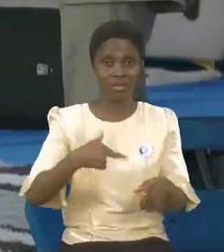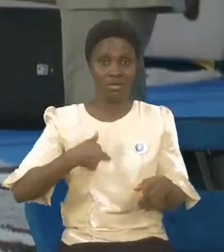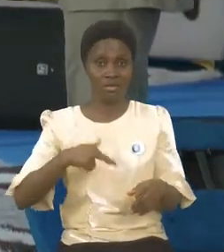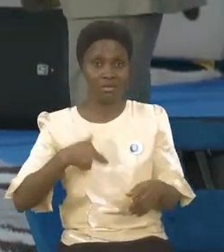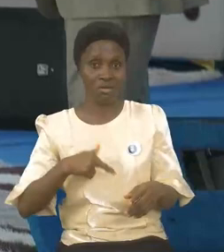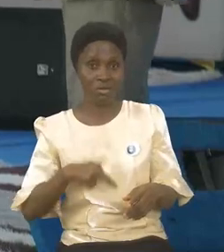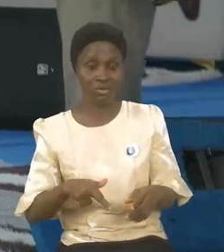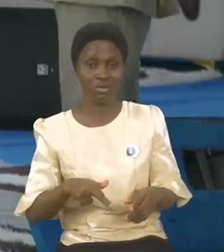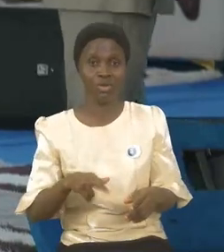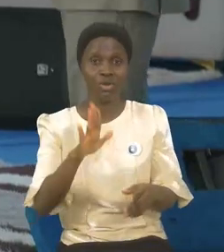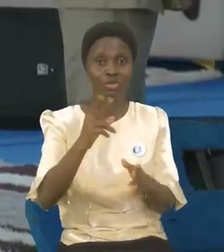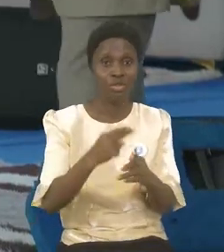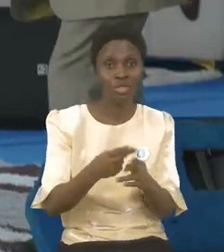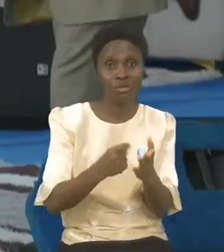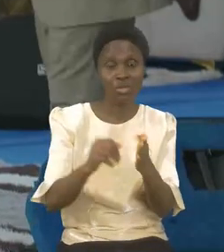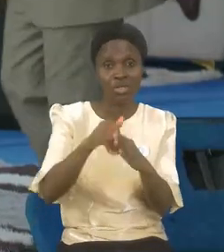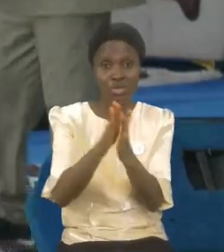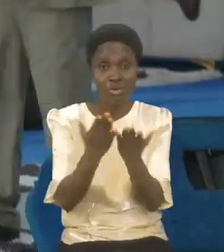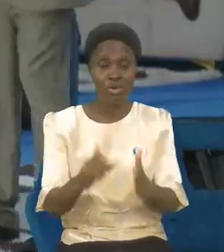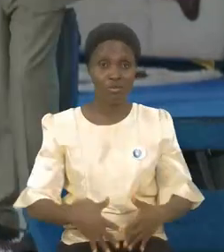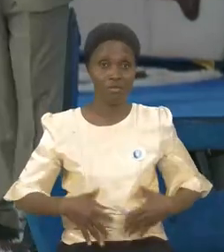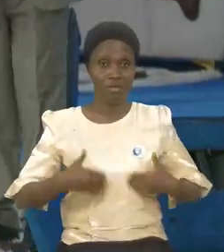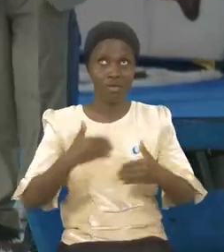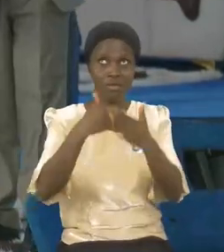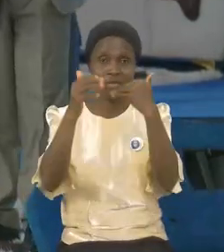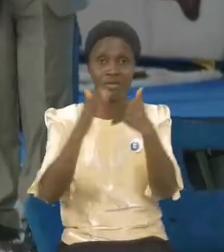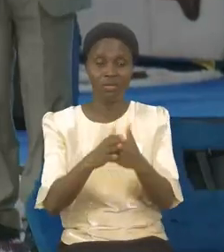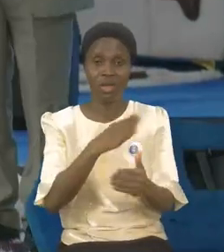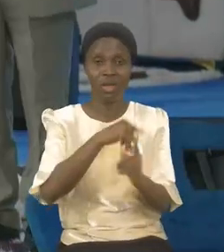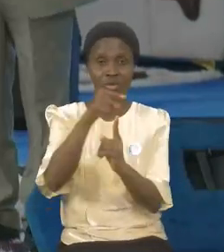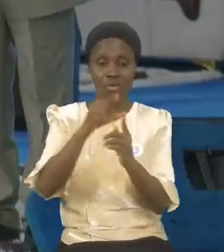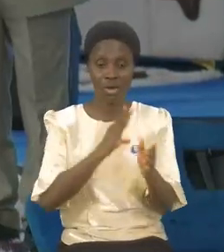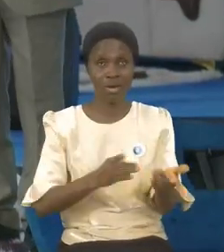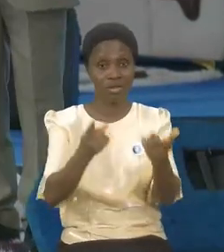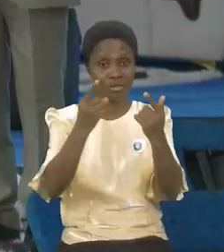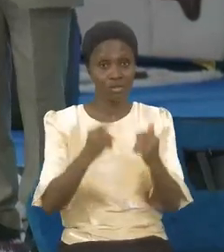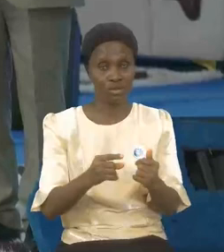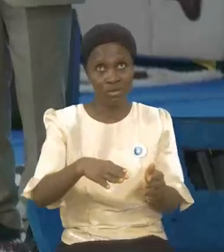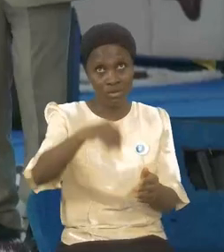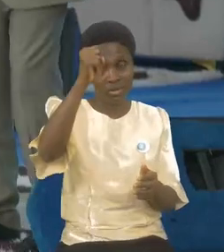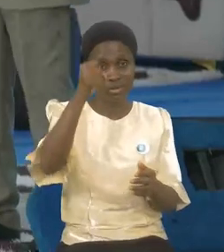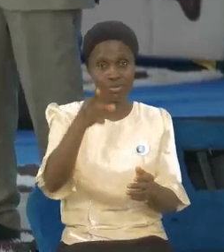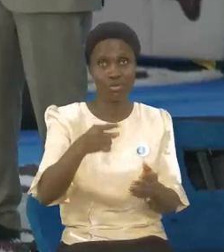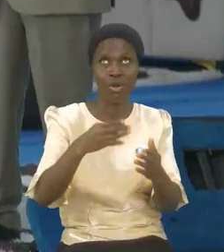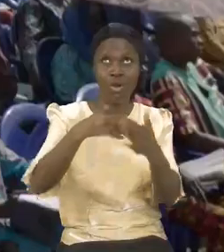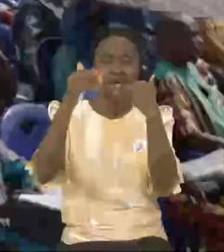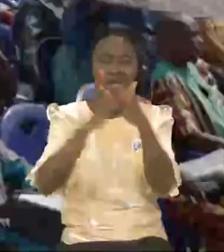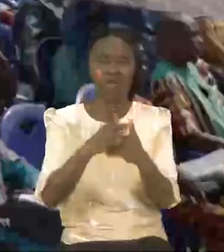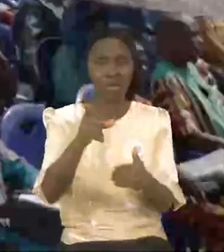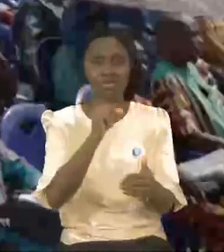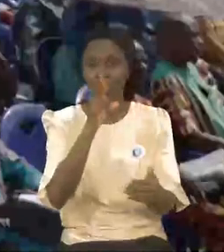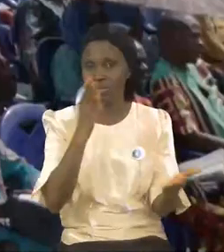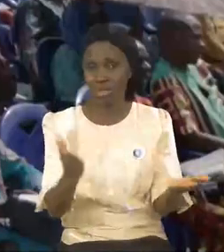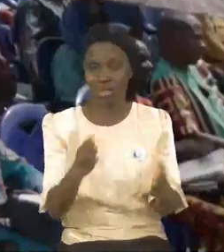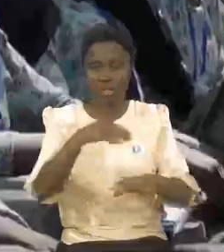nous ne n'embrassions pas la religion, que notre nom soit dans le livre de vie et car l'avènement de Christ, qu'il vous enlève avec les